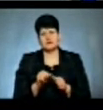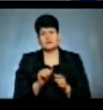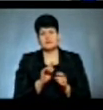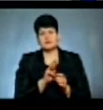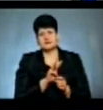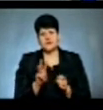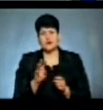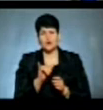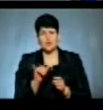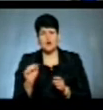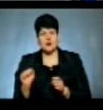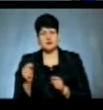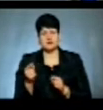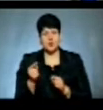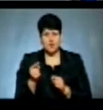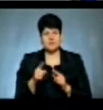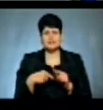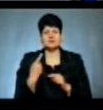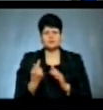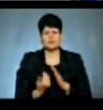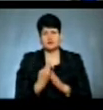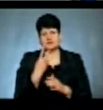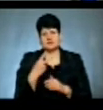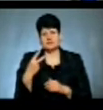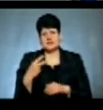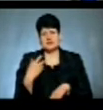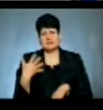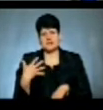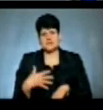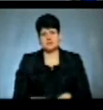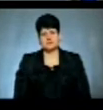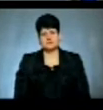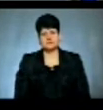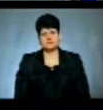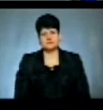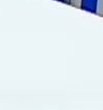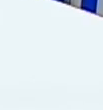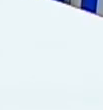Тернопіль. Наступний випуск новин дивіться о 20:50. Залишайтеся з нами.